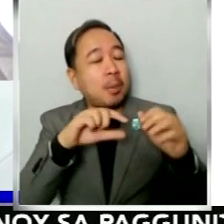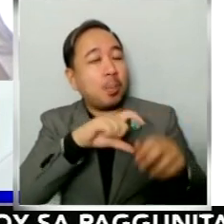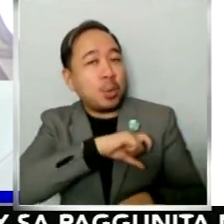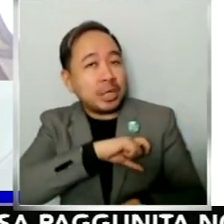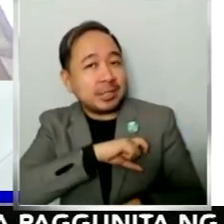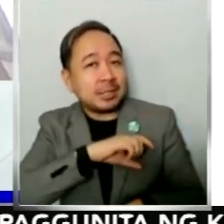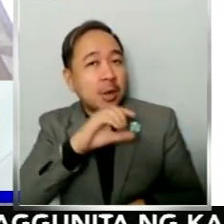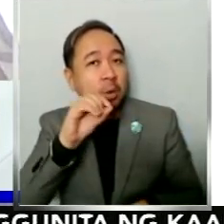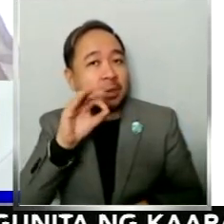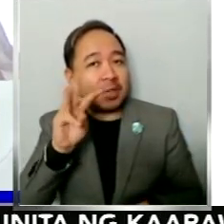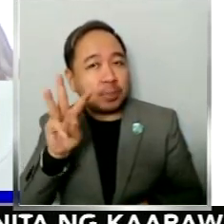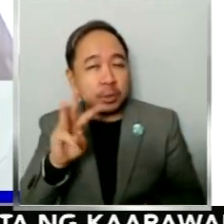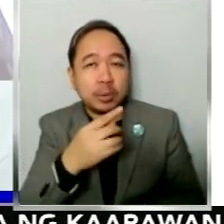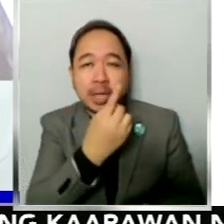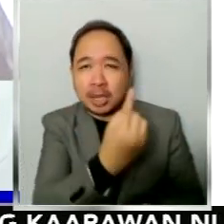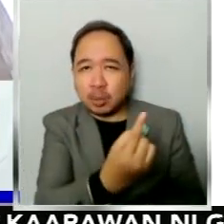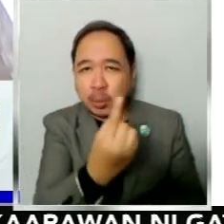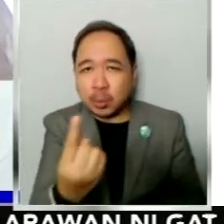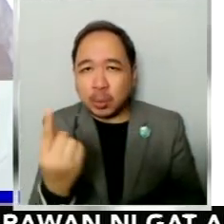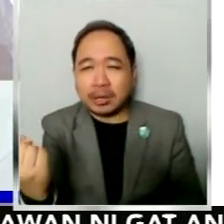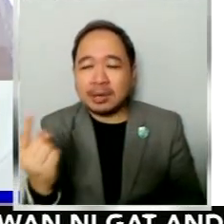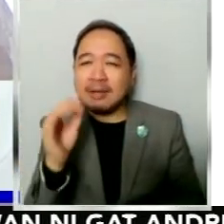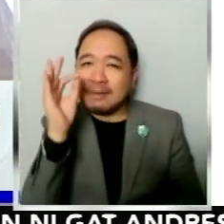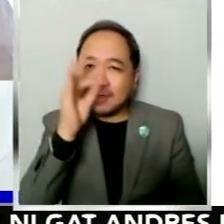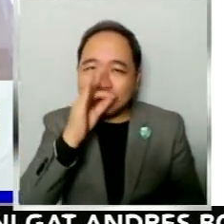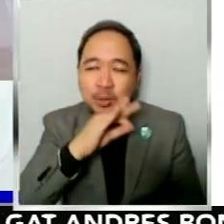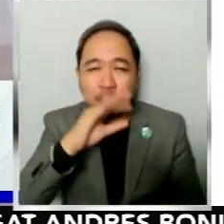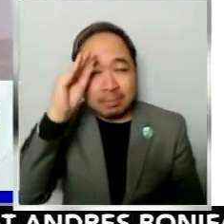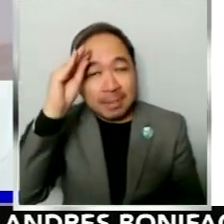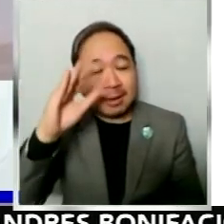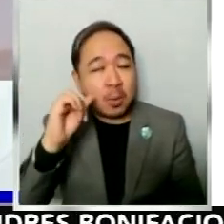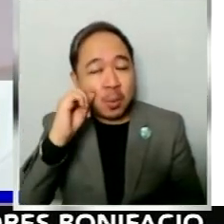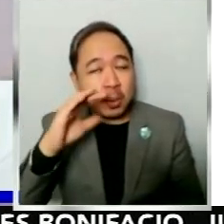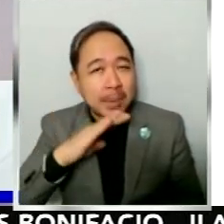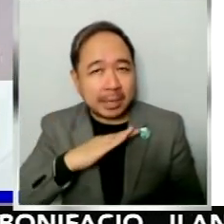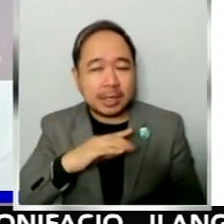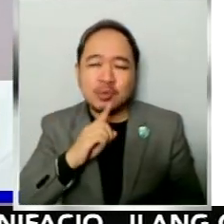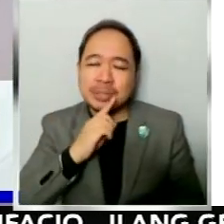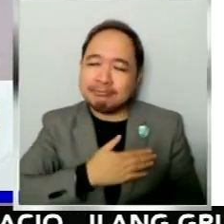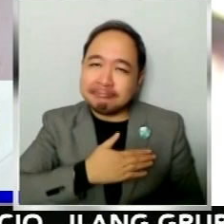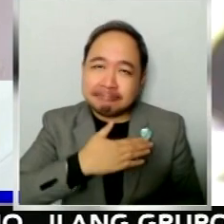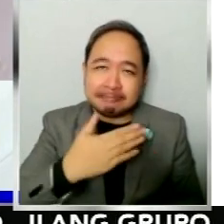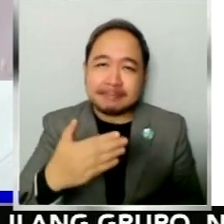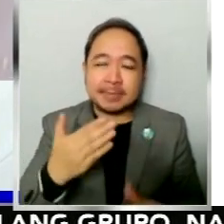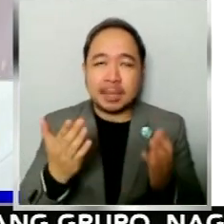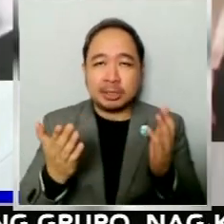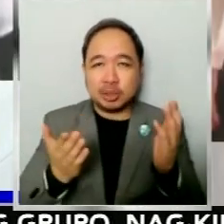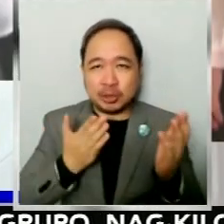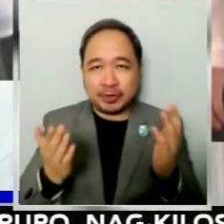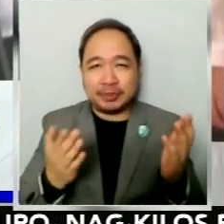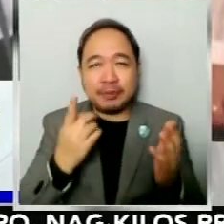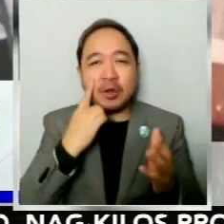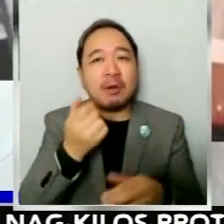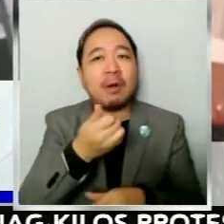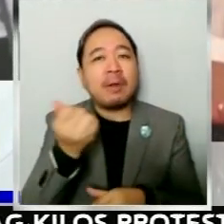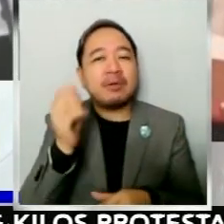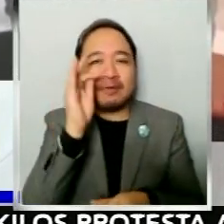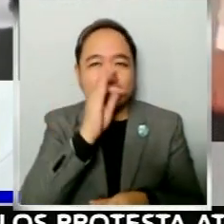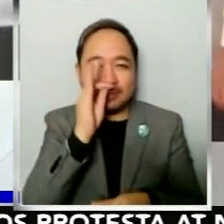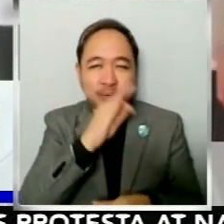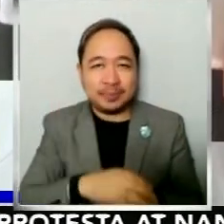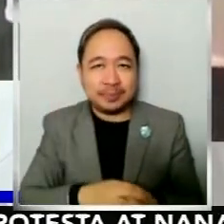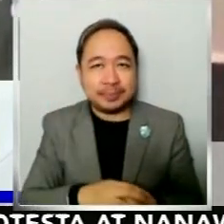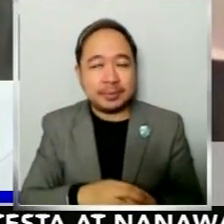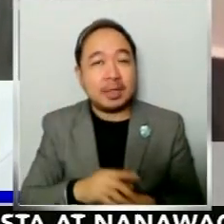ang bawat Juan at Juana na buong pusong naglilingkod para sa kapwa. Sa monumento ni Gat